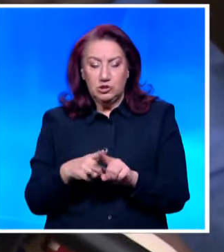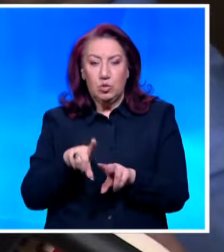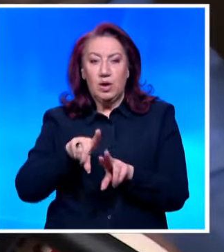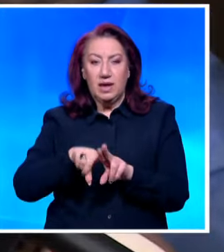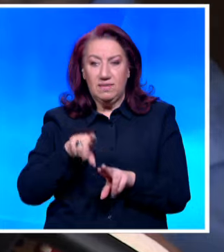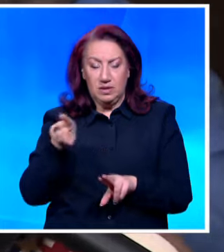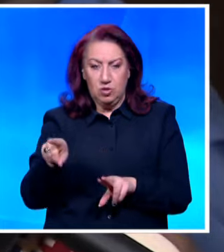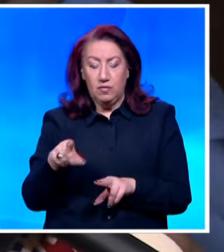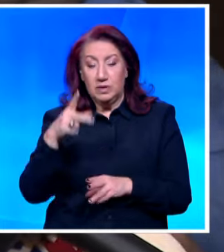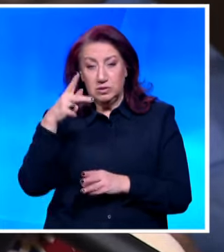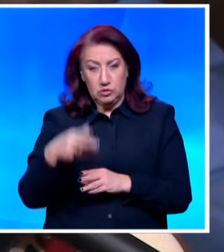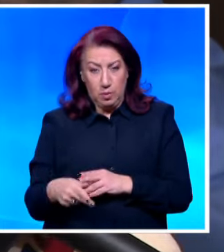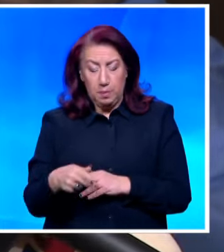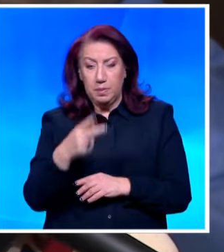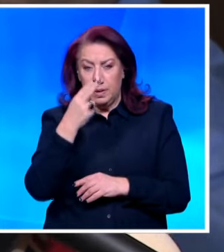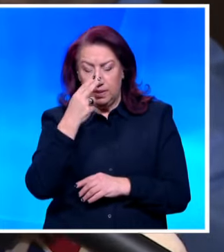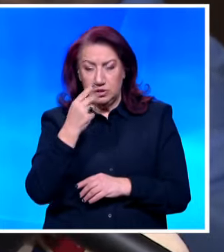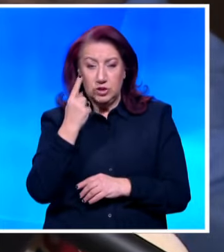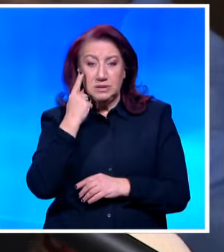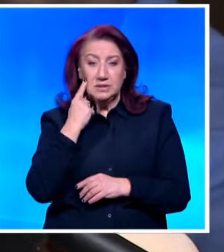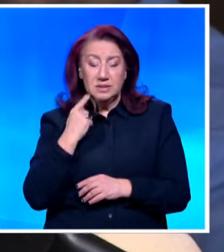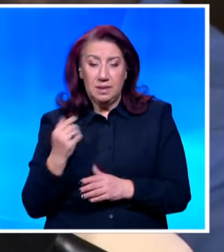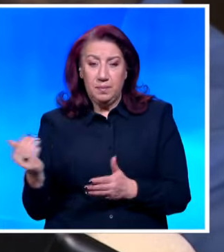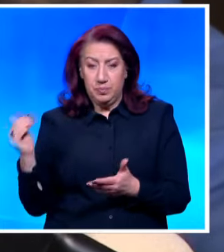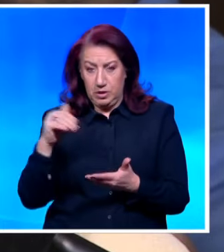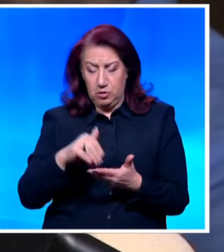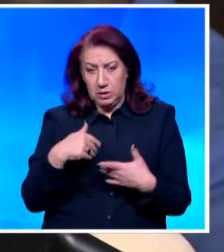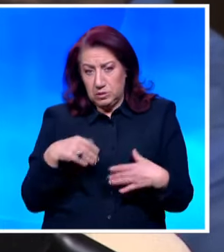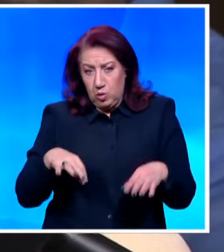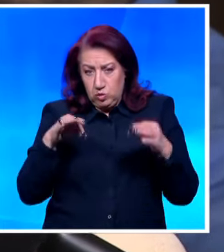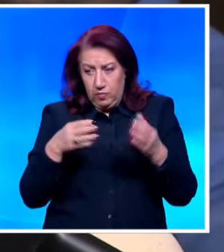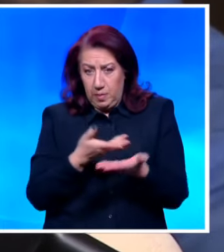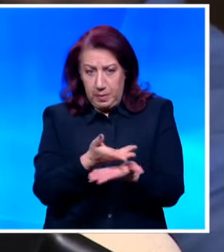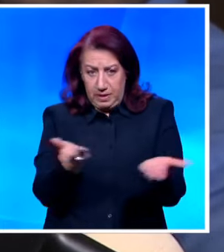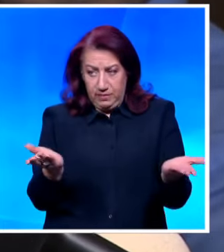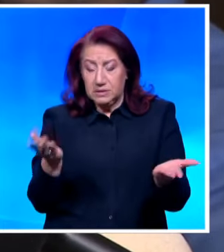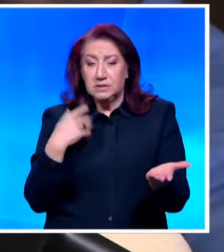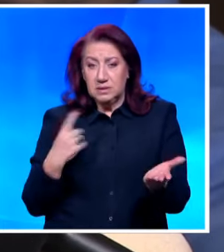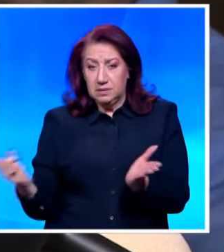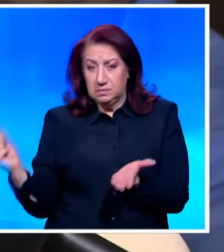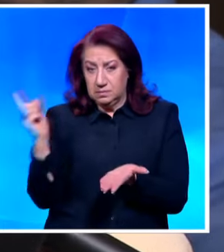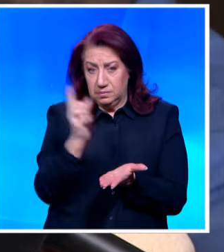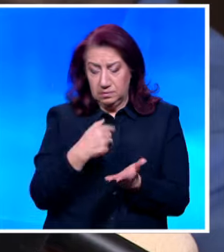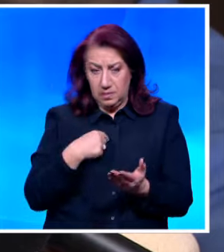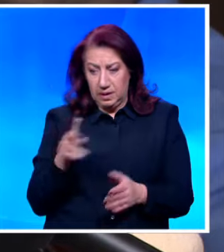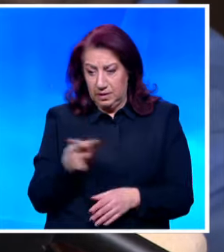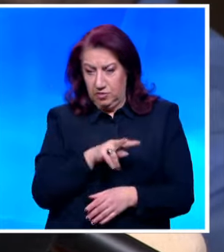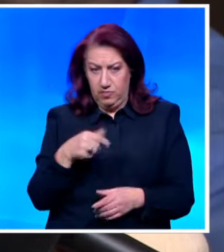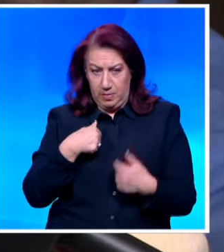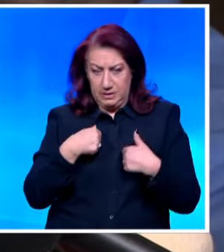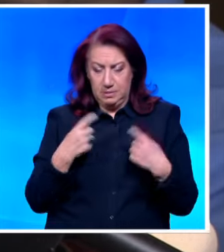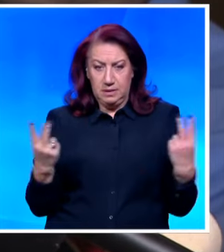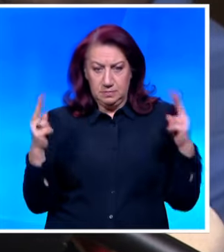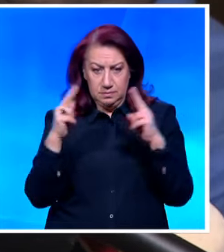лъже срамно да дойде тука готов съм пред вас да ме погледне в очите и да ми каже че не е водил тези